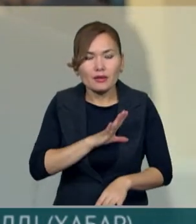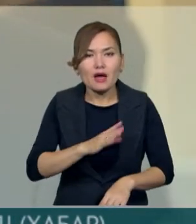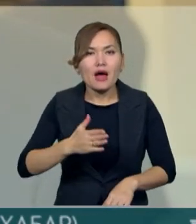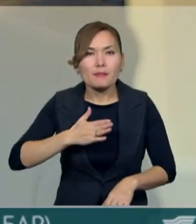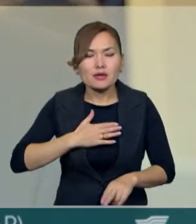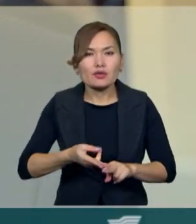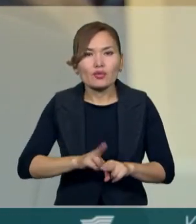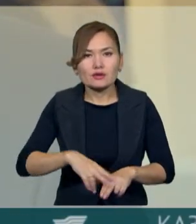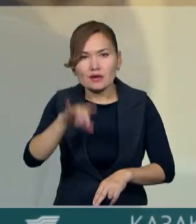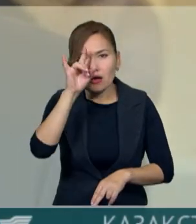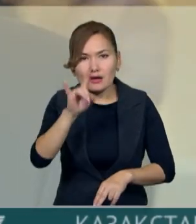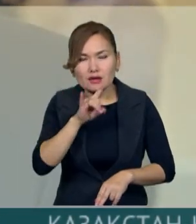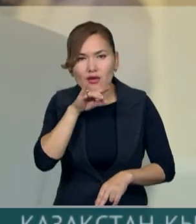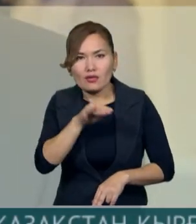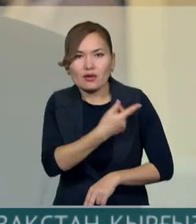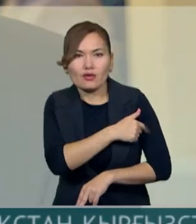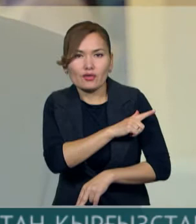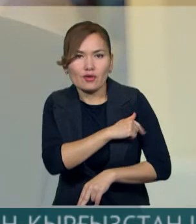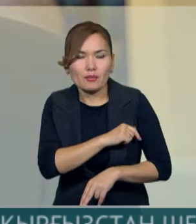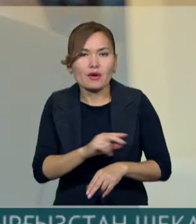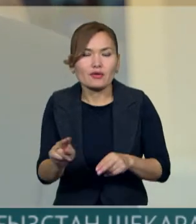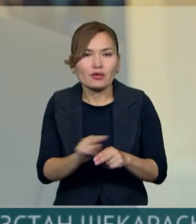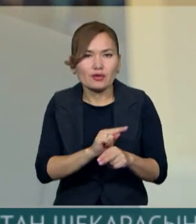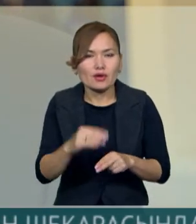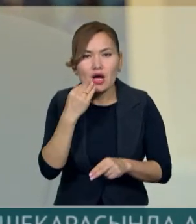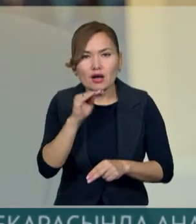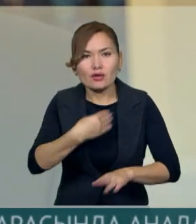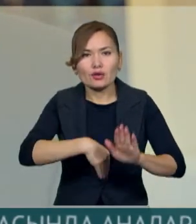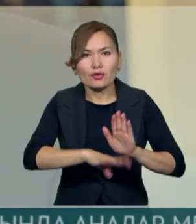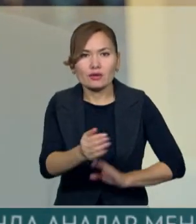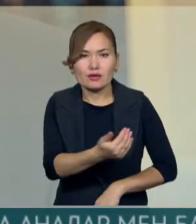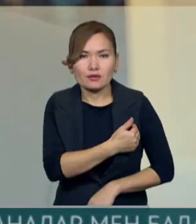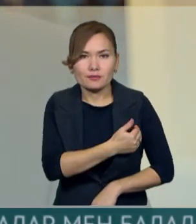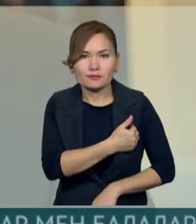оны біздің жұмысымызда пайдалануға жол ашылады.